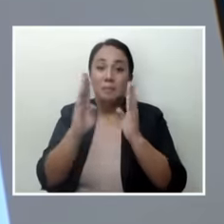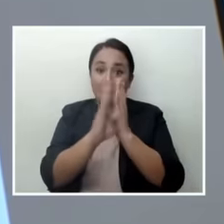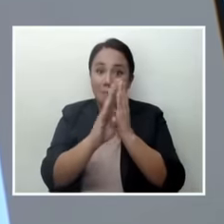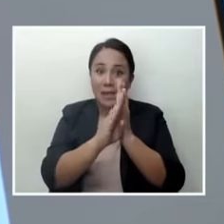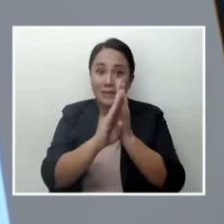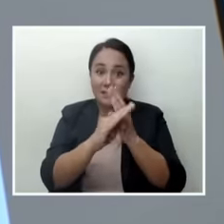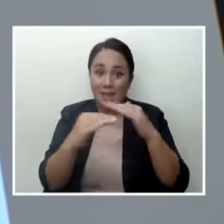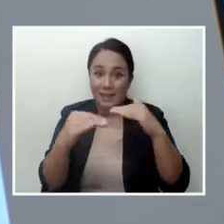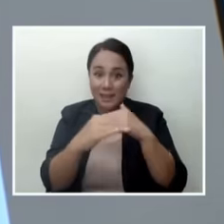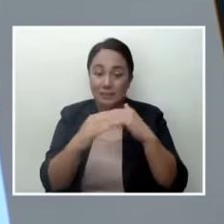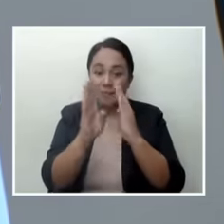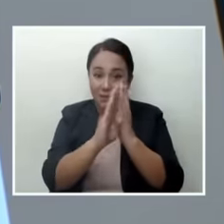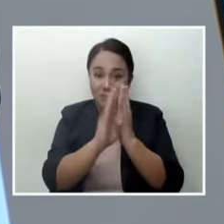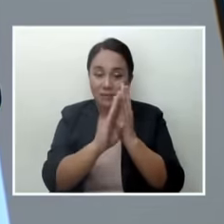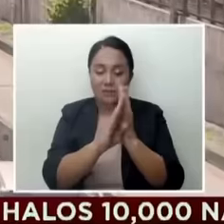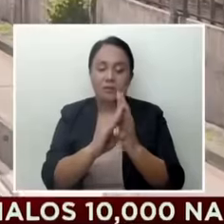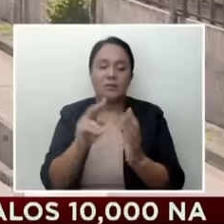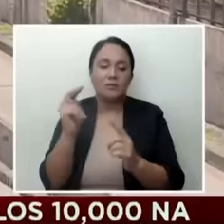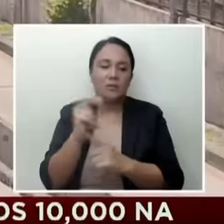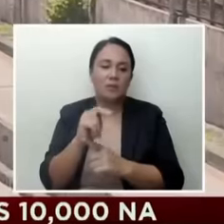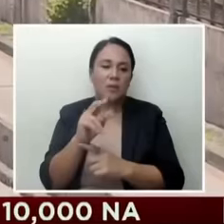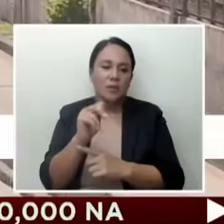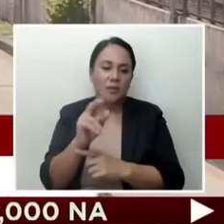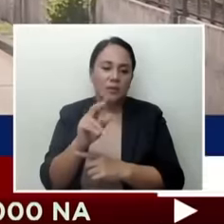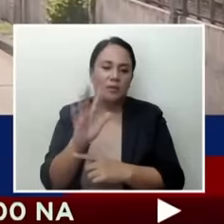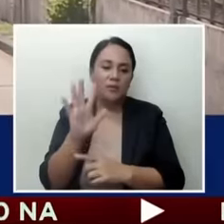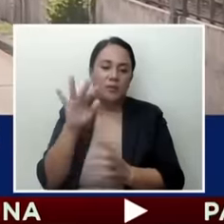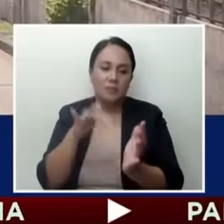po Lunes, November 13, 5,000 piso